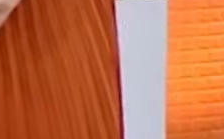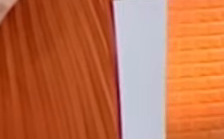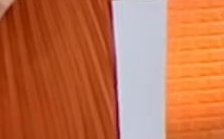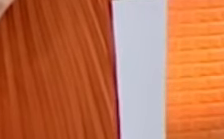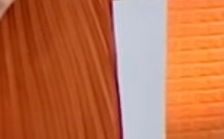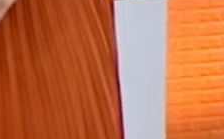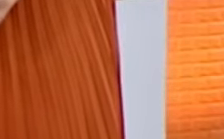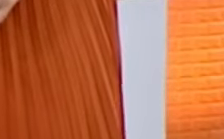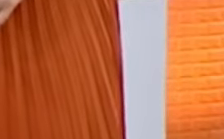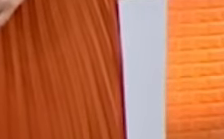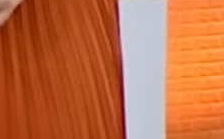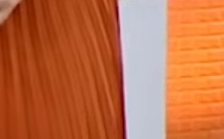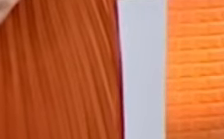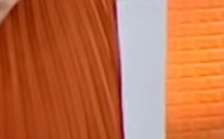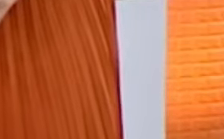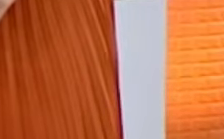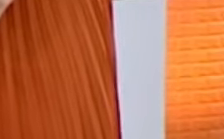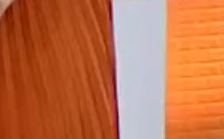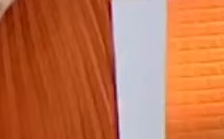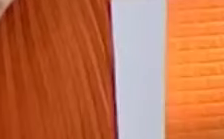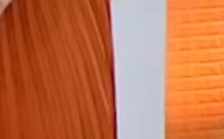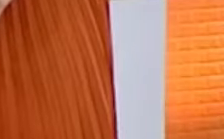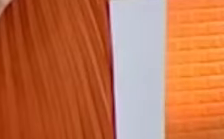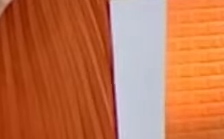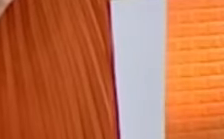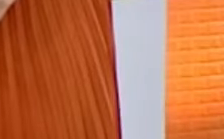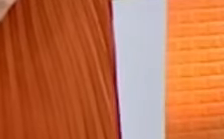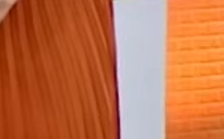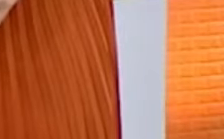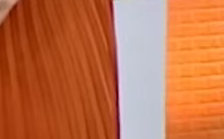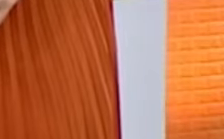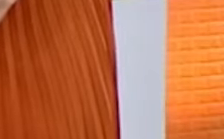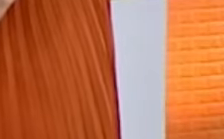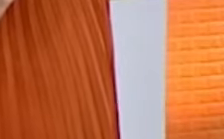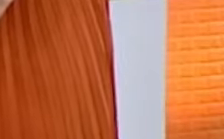sa GMA Pinoy TV at sa www.gmanews.tv